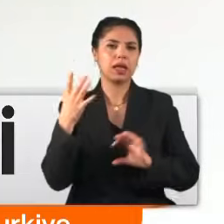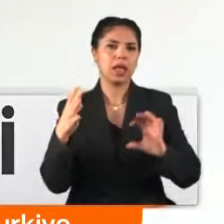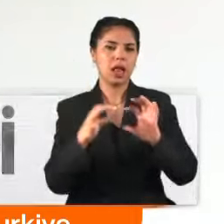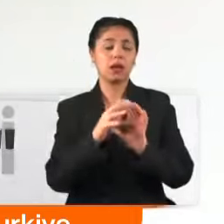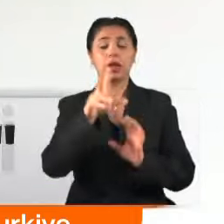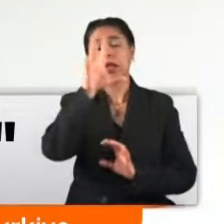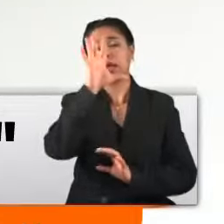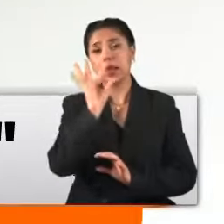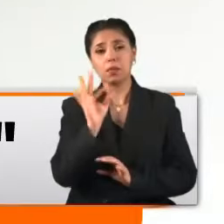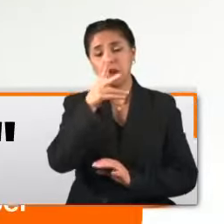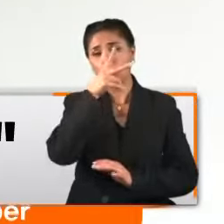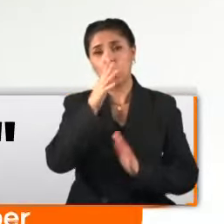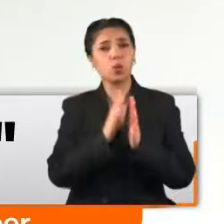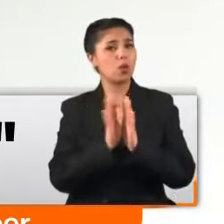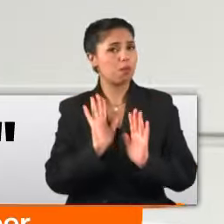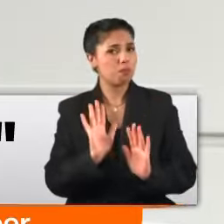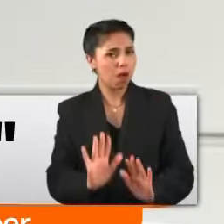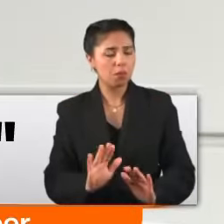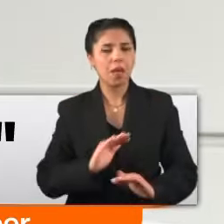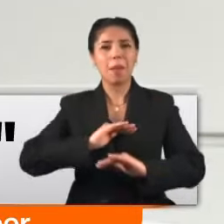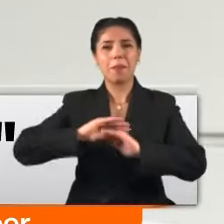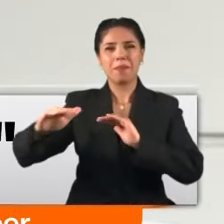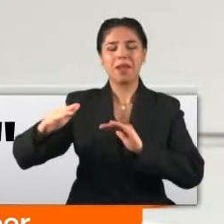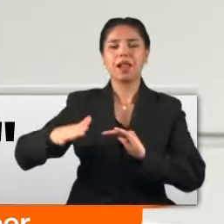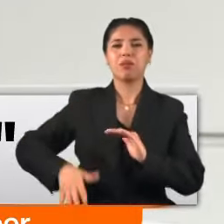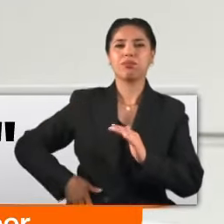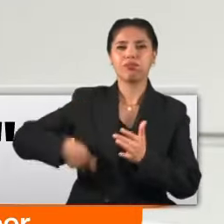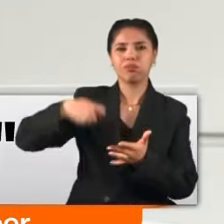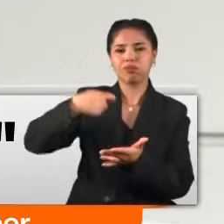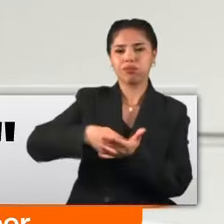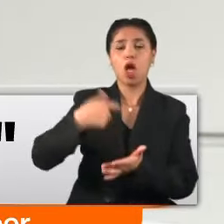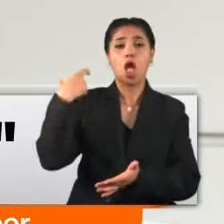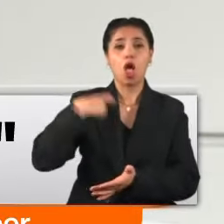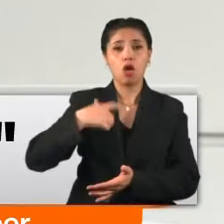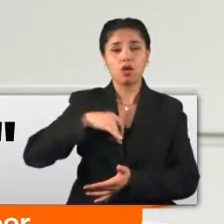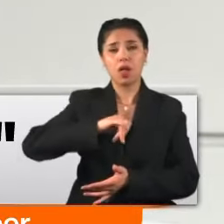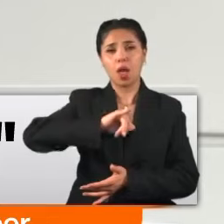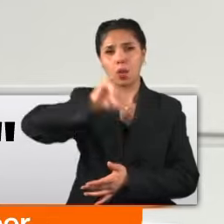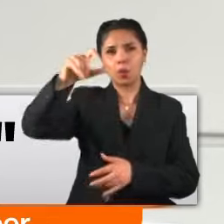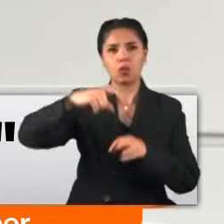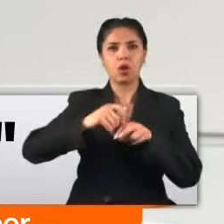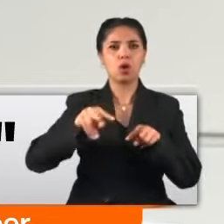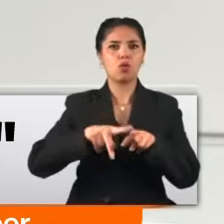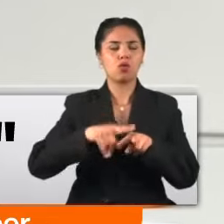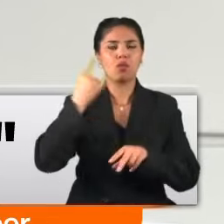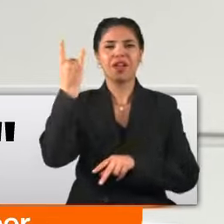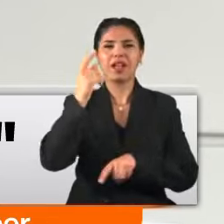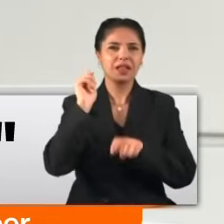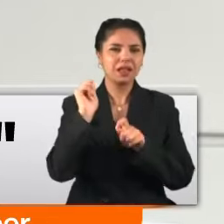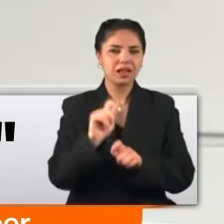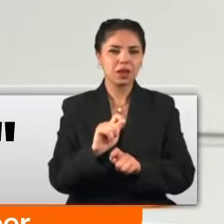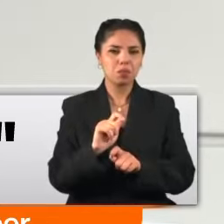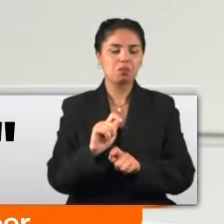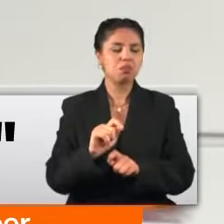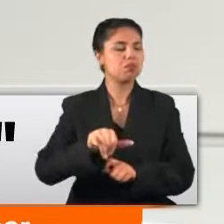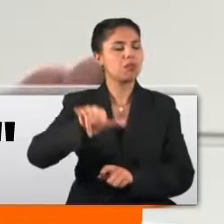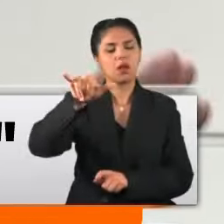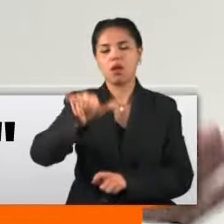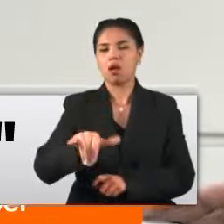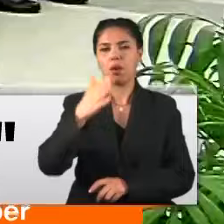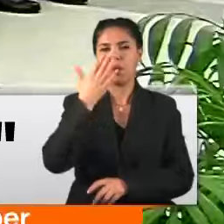bakmasın ama milletin cebinden özel uçakla Roma turu yaptırmanın hiçbir haklı